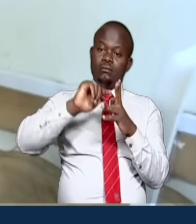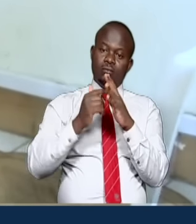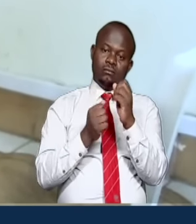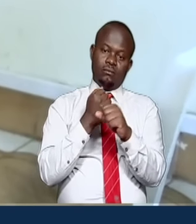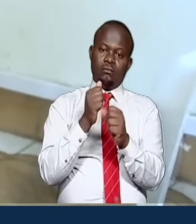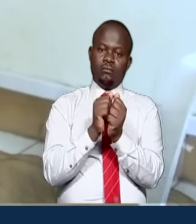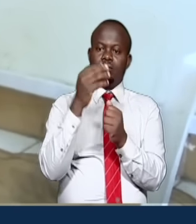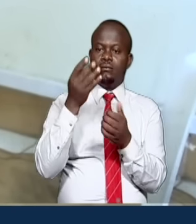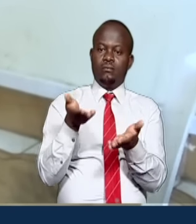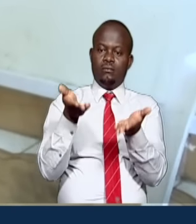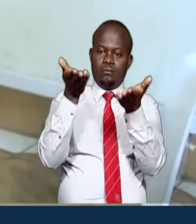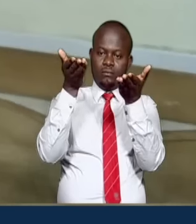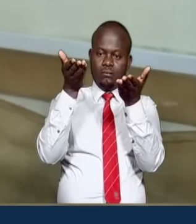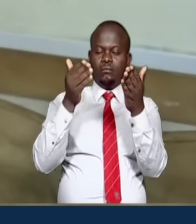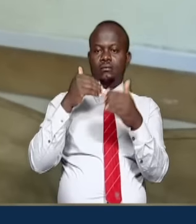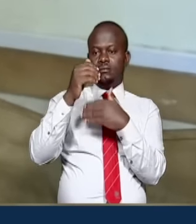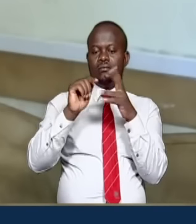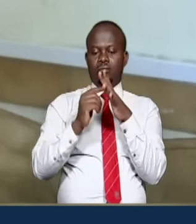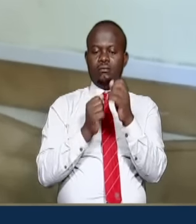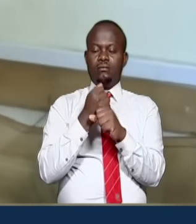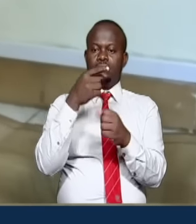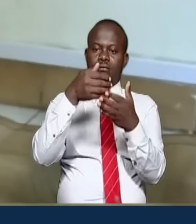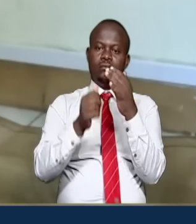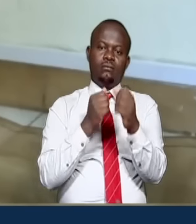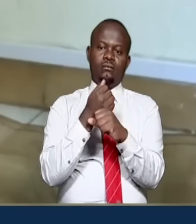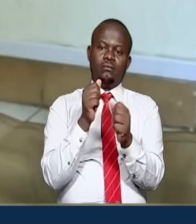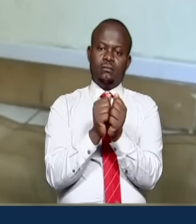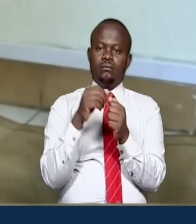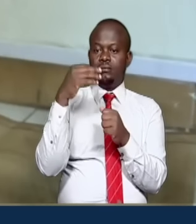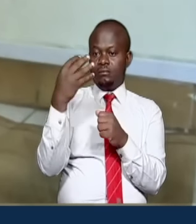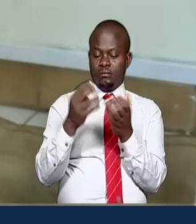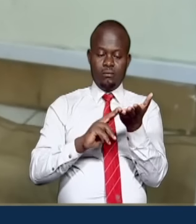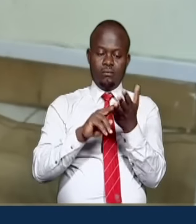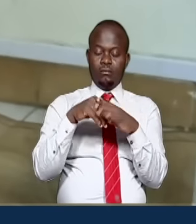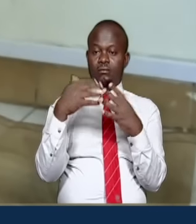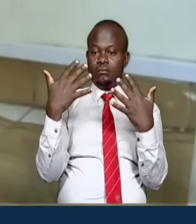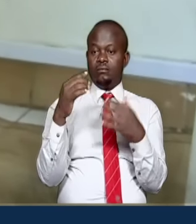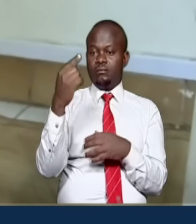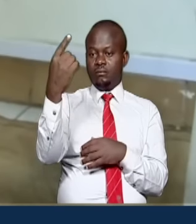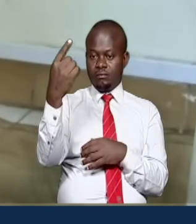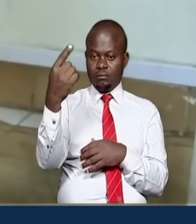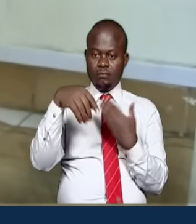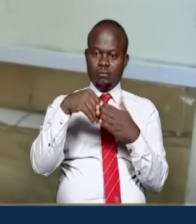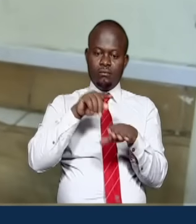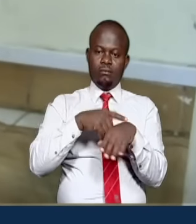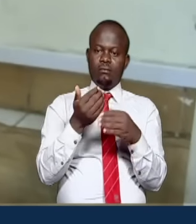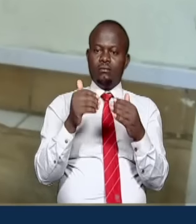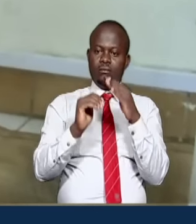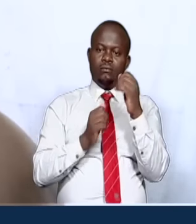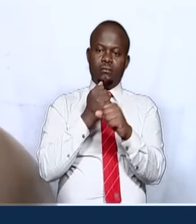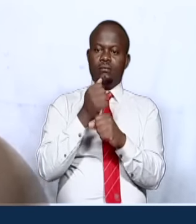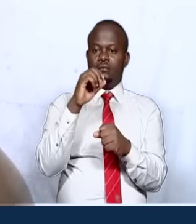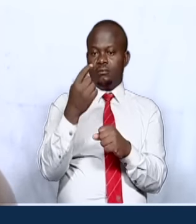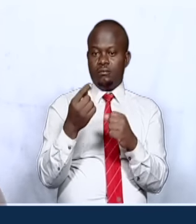14 kuzamura, naho kuva ku mwaka umwe kugeza ku myaka 14 bakoresha ikiganza kimwe. Ni mu gihe umwana uri munsi y'umwaka umwe